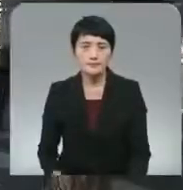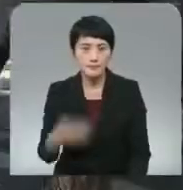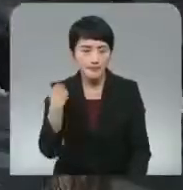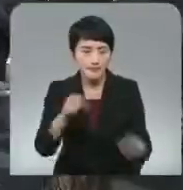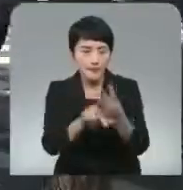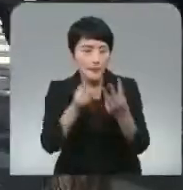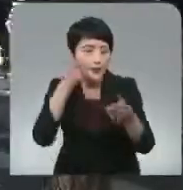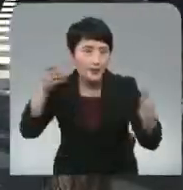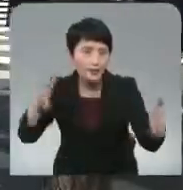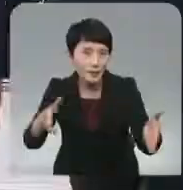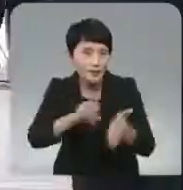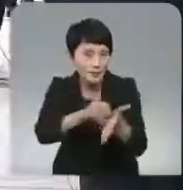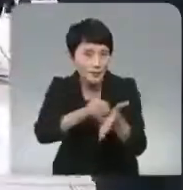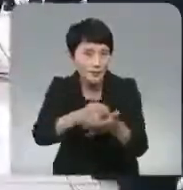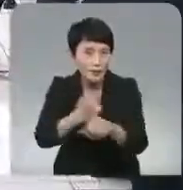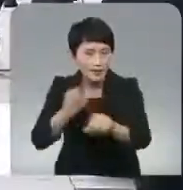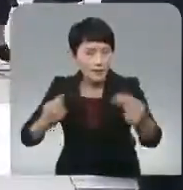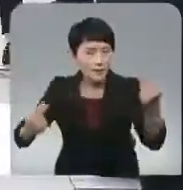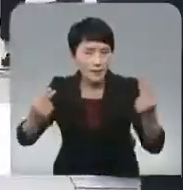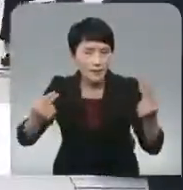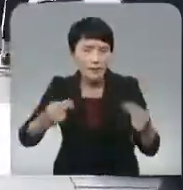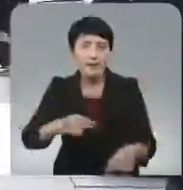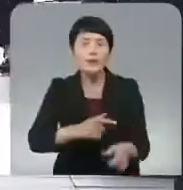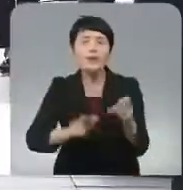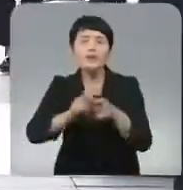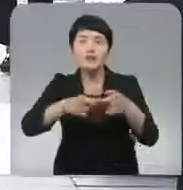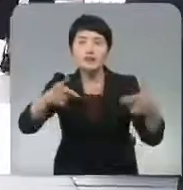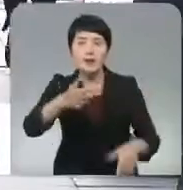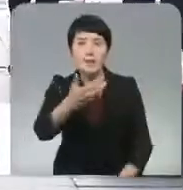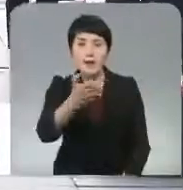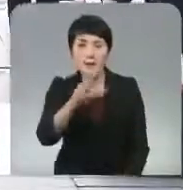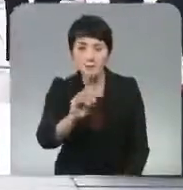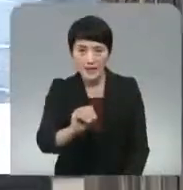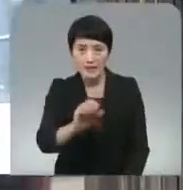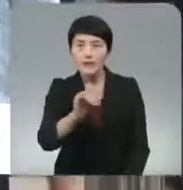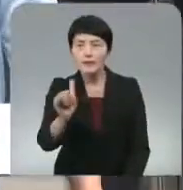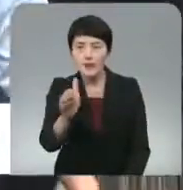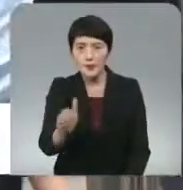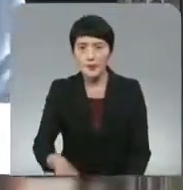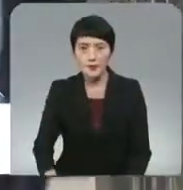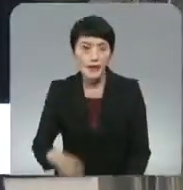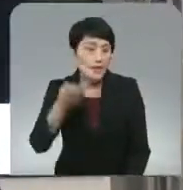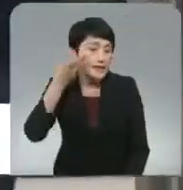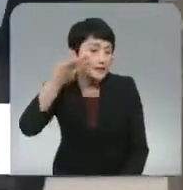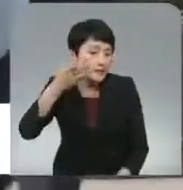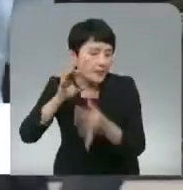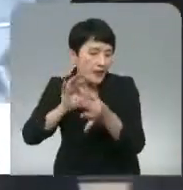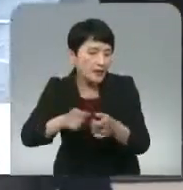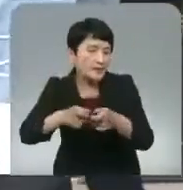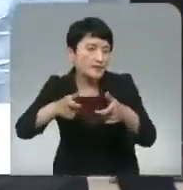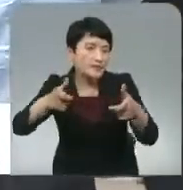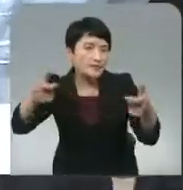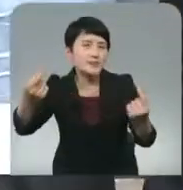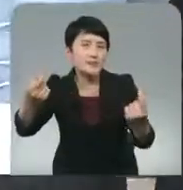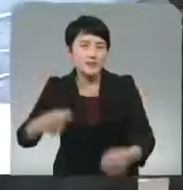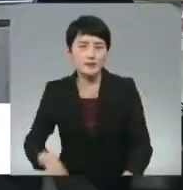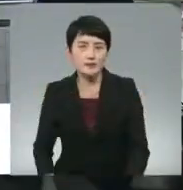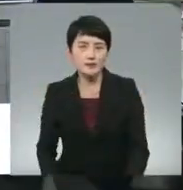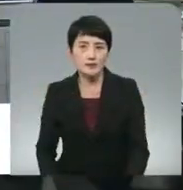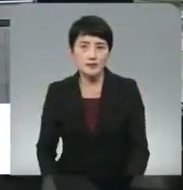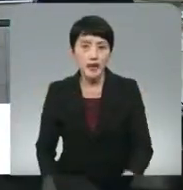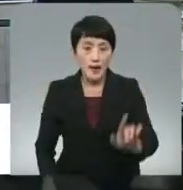三月，韩国就业人口较一年前增加逾80万人，连续13个月增加，但增幅有所下